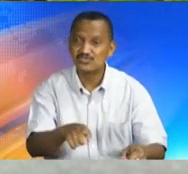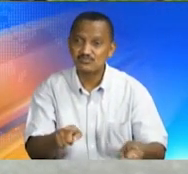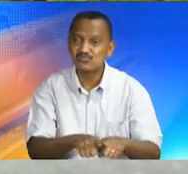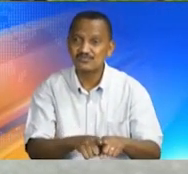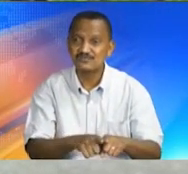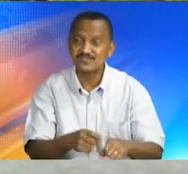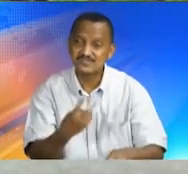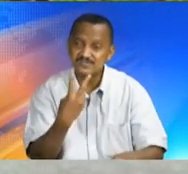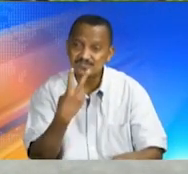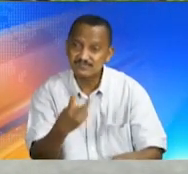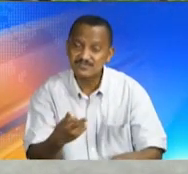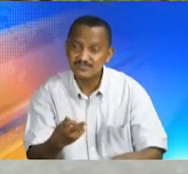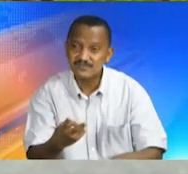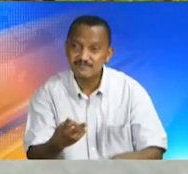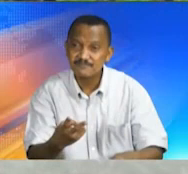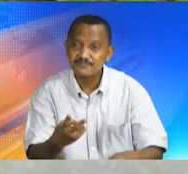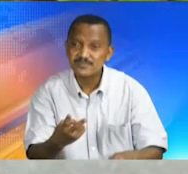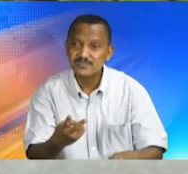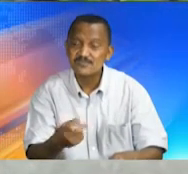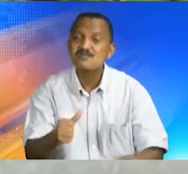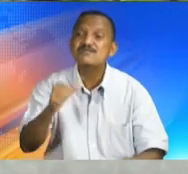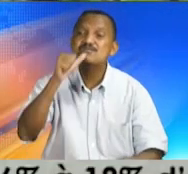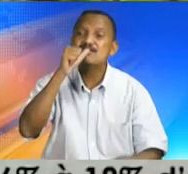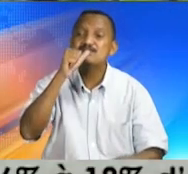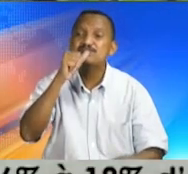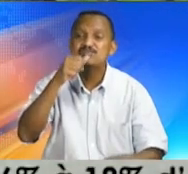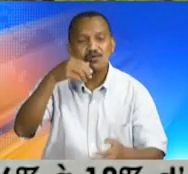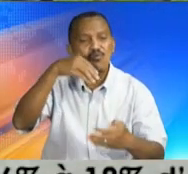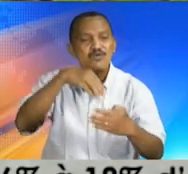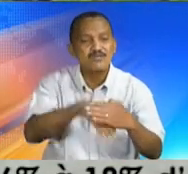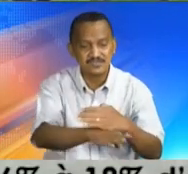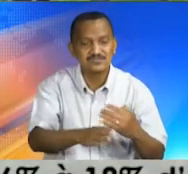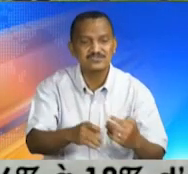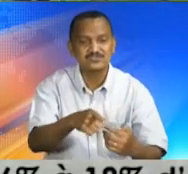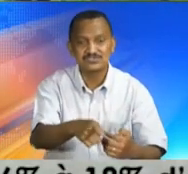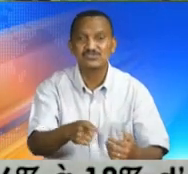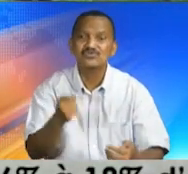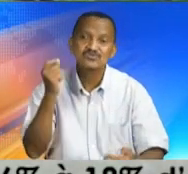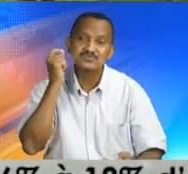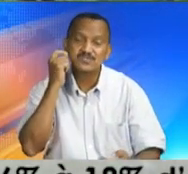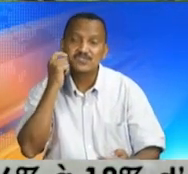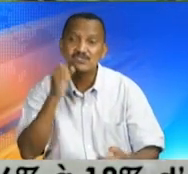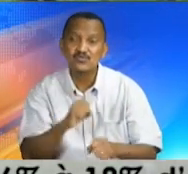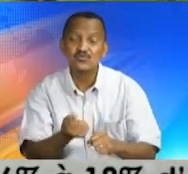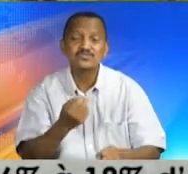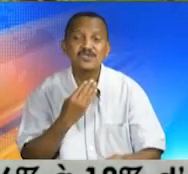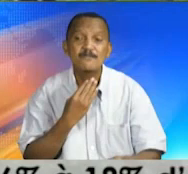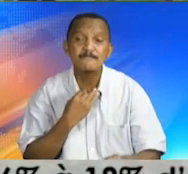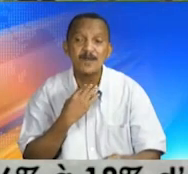tahan'ny rano ao anatin'ny mamy Tantely. Dia ny mamy Tantely izany raha vao ohatra